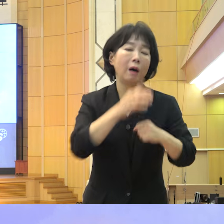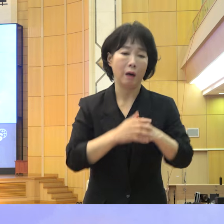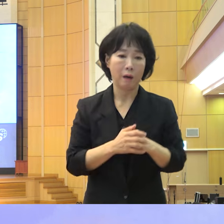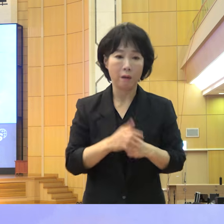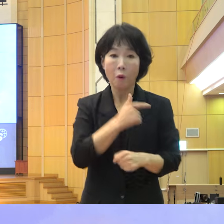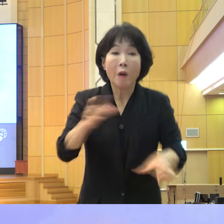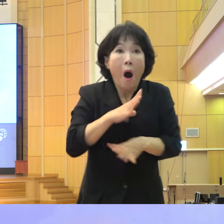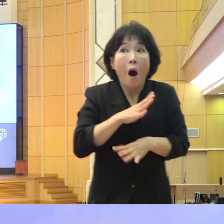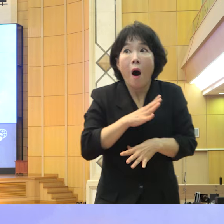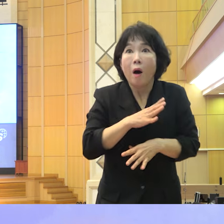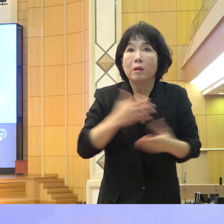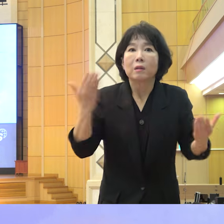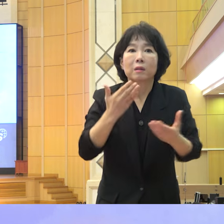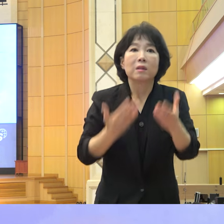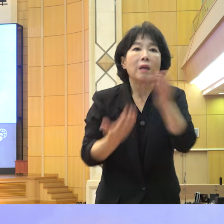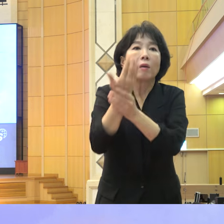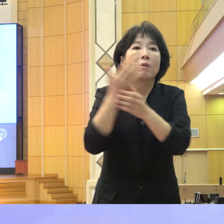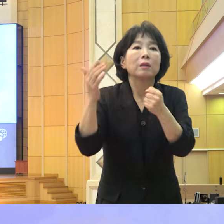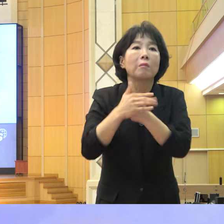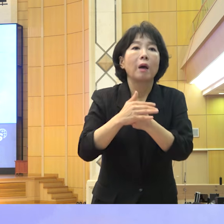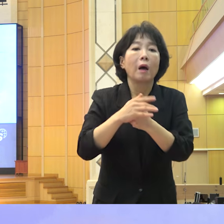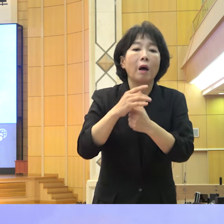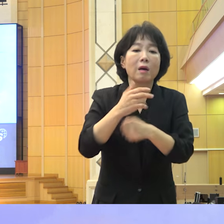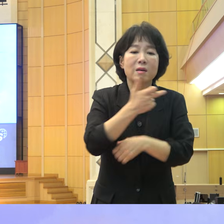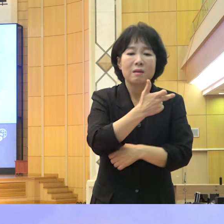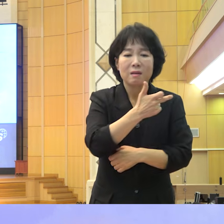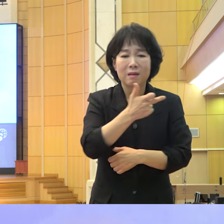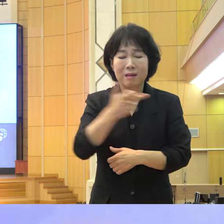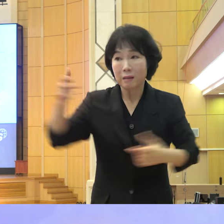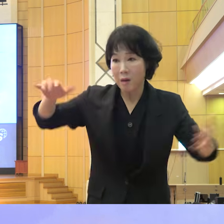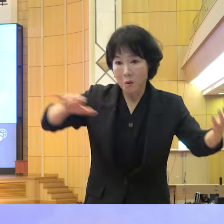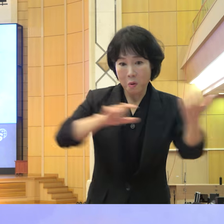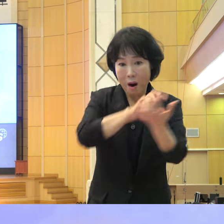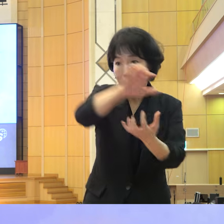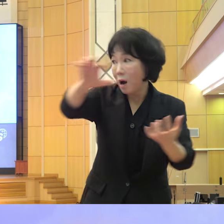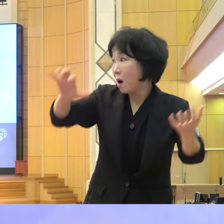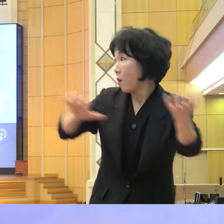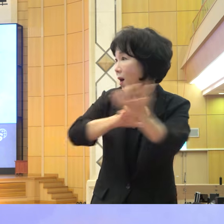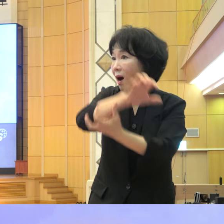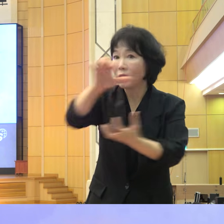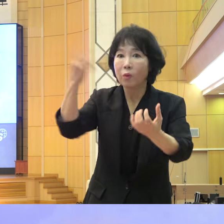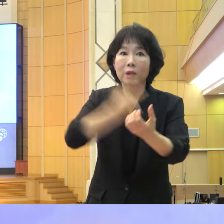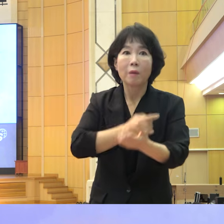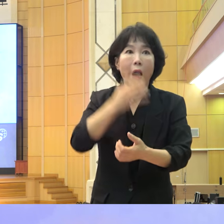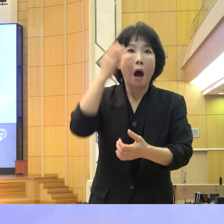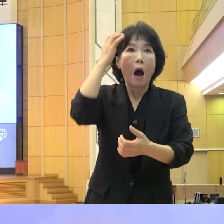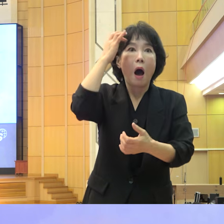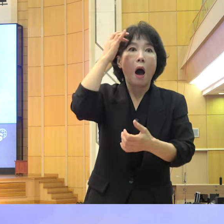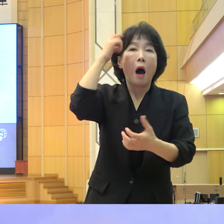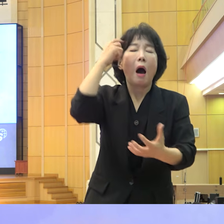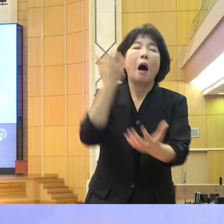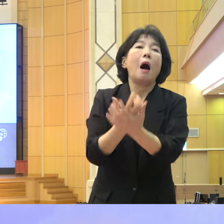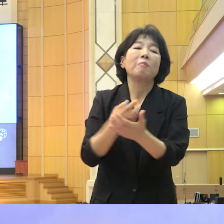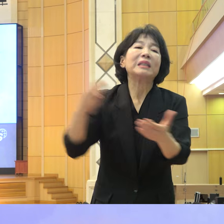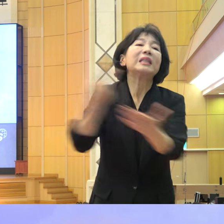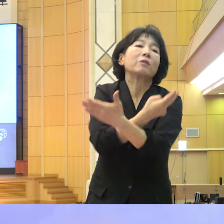얼마나 놀라운 일이 벌어졌으면, 큰 환난의 역사가 나타났으면 기절할